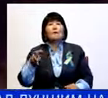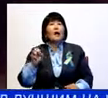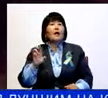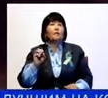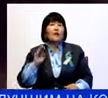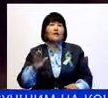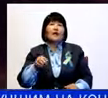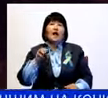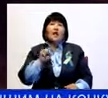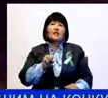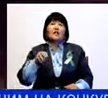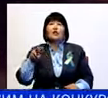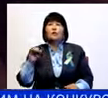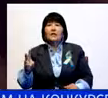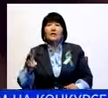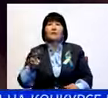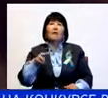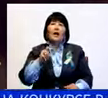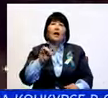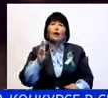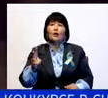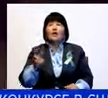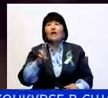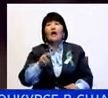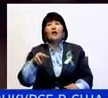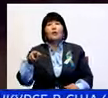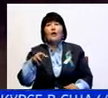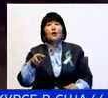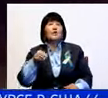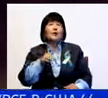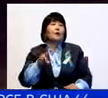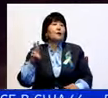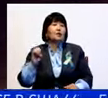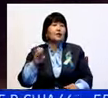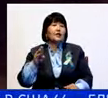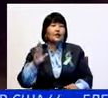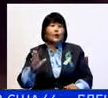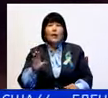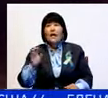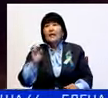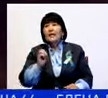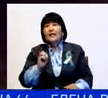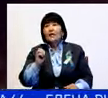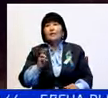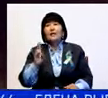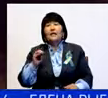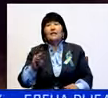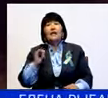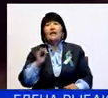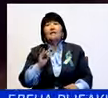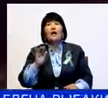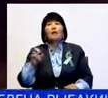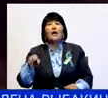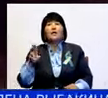Иван Махорин, Александр Мин, Яков Михайлюк, Жаппасбай Нурсеитов, Ерденбек Ниеткалиев, Иван